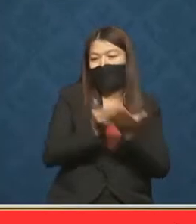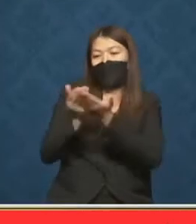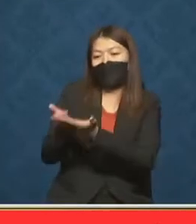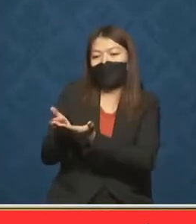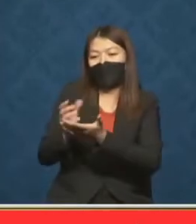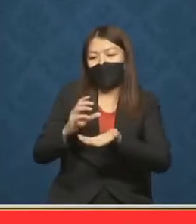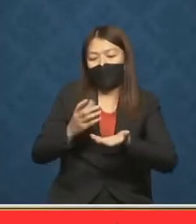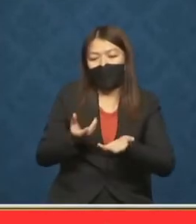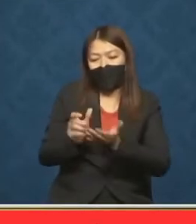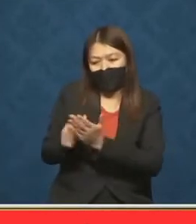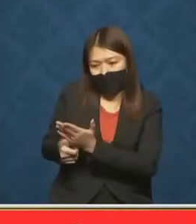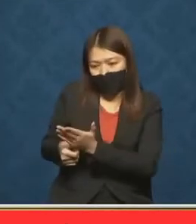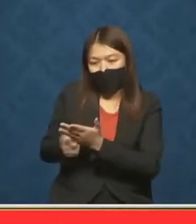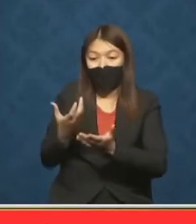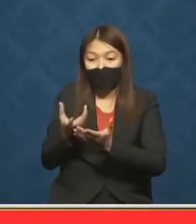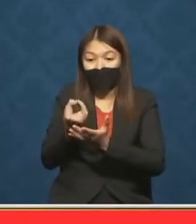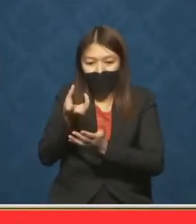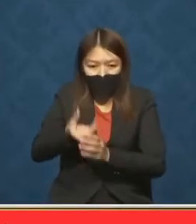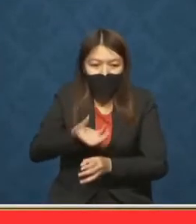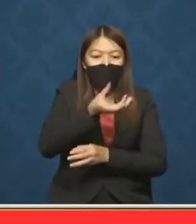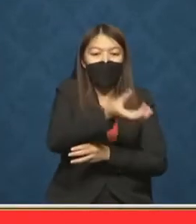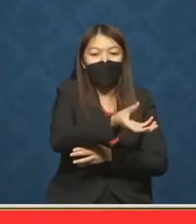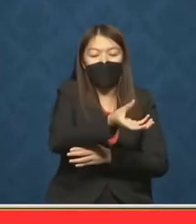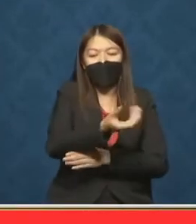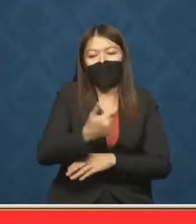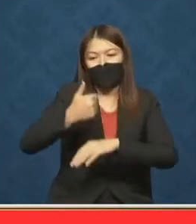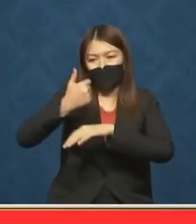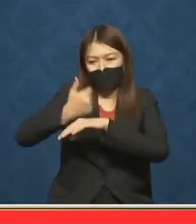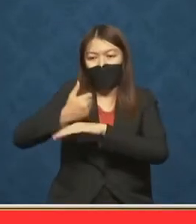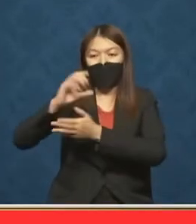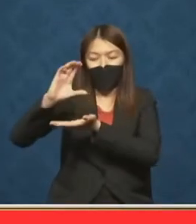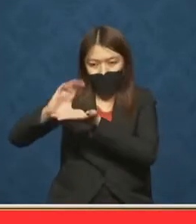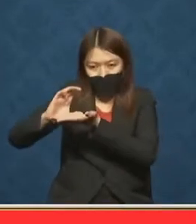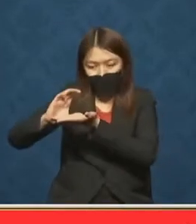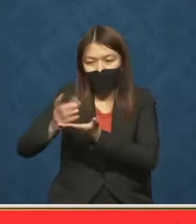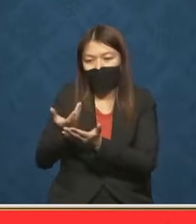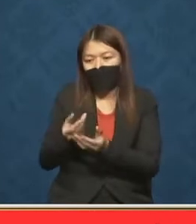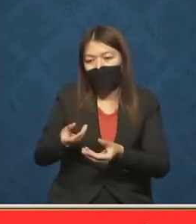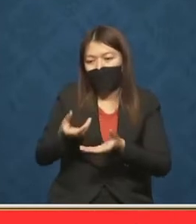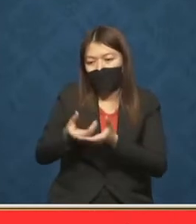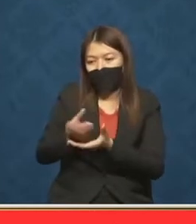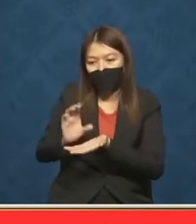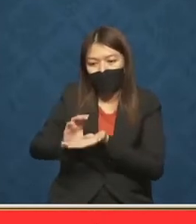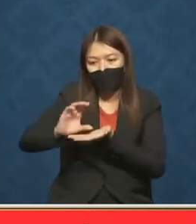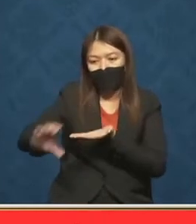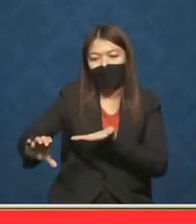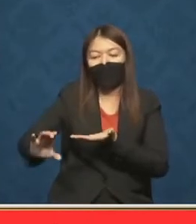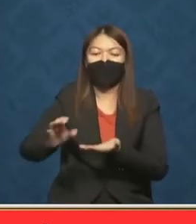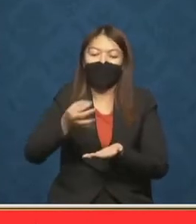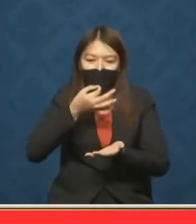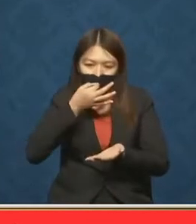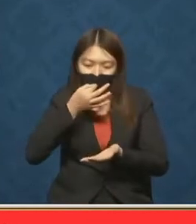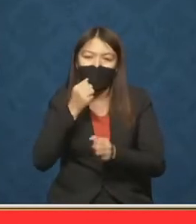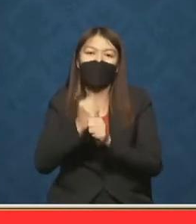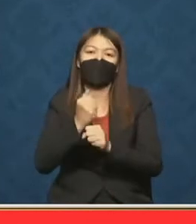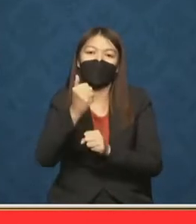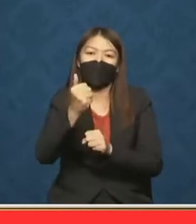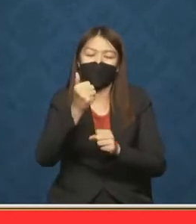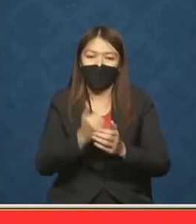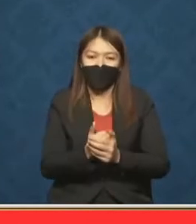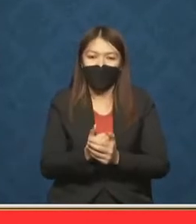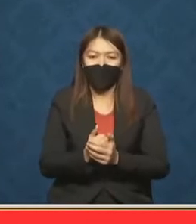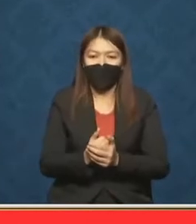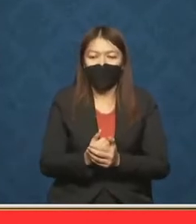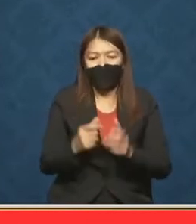ได้รบเงินก้อนกลบไปนโยบายกองทุหมู่บ้านค่ะประชาชนสามารถนำเงินโงทุนนี้ไปประกอบอาชีพได้นโยบาย